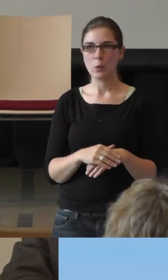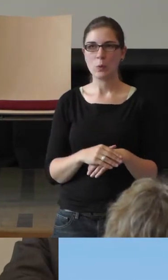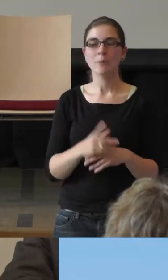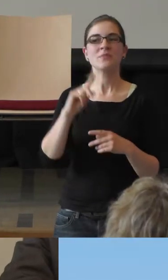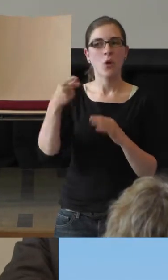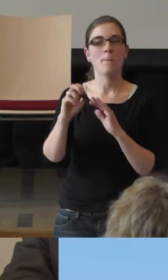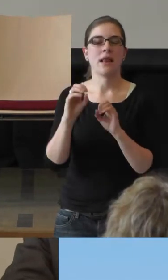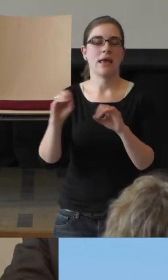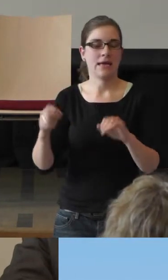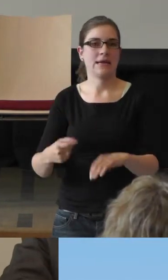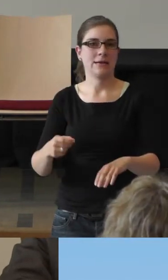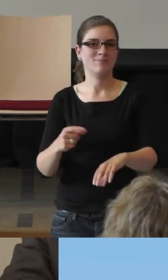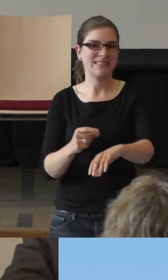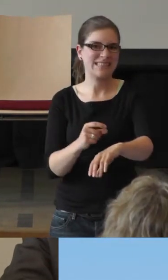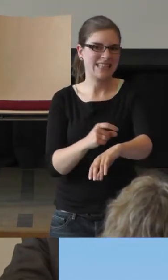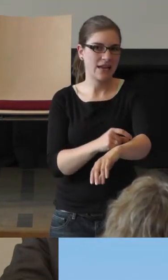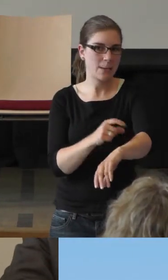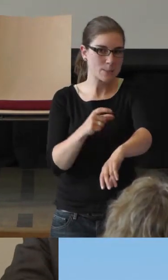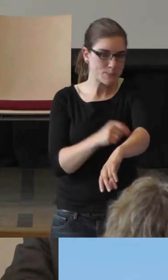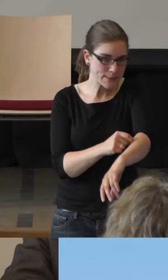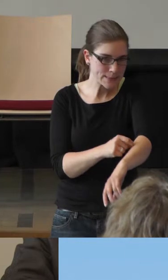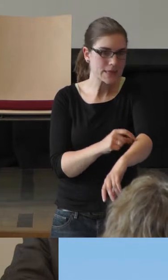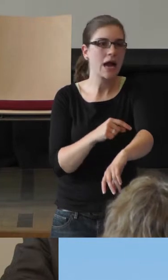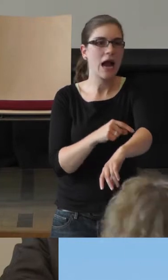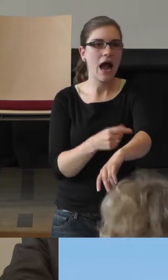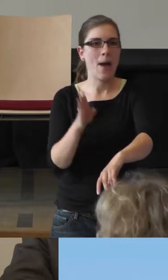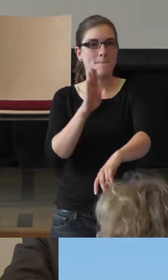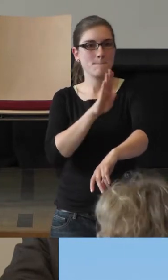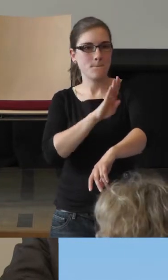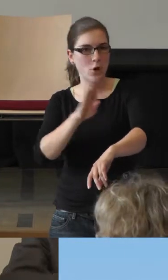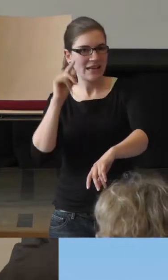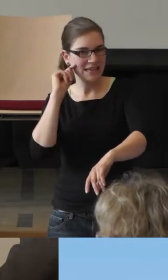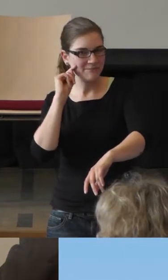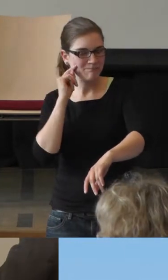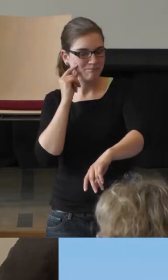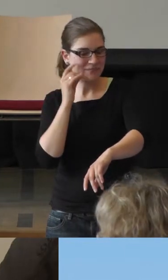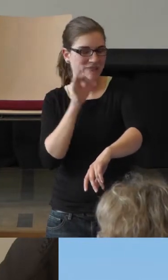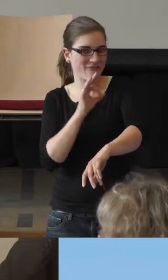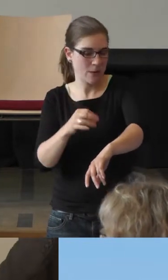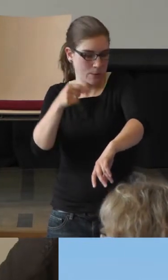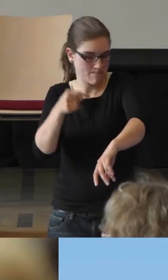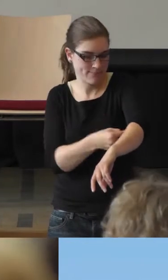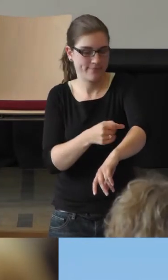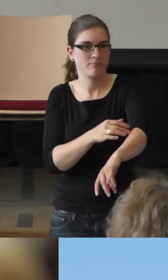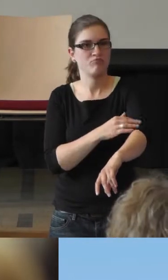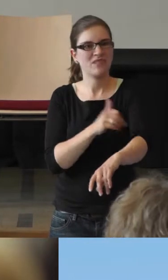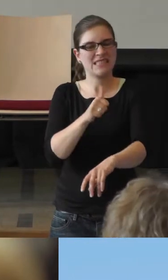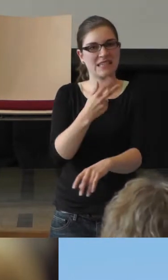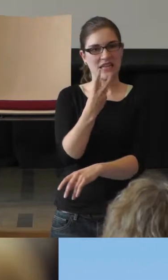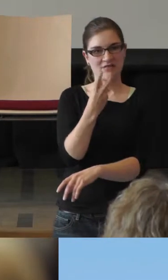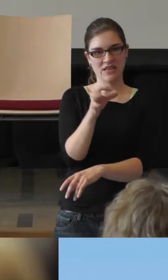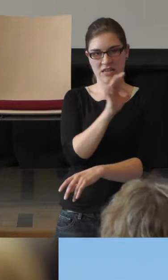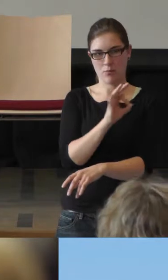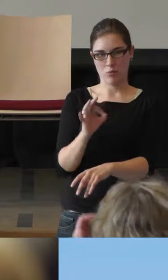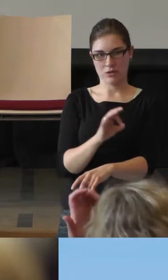gestochen hat und einen Borrelientiter hinterlassen hat, das trifft für etwa 20% aller Menschen zu, und die haben